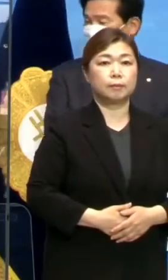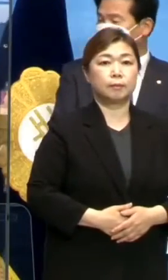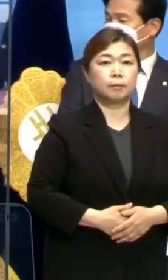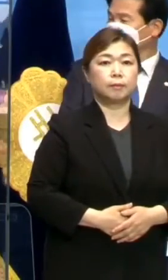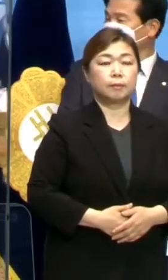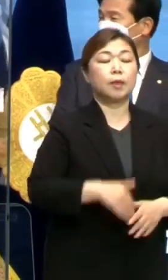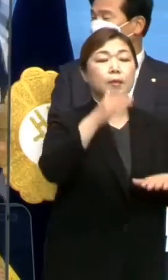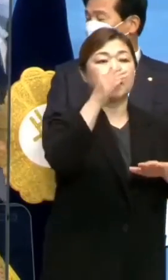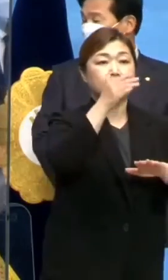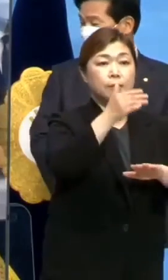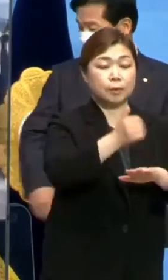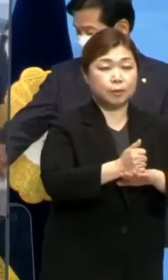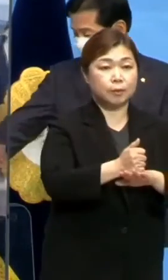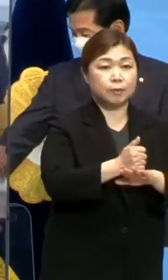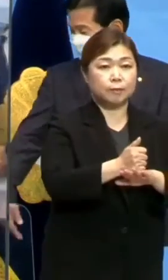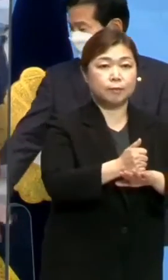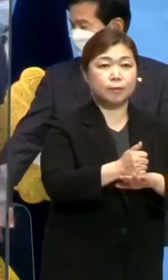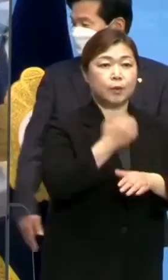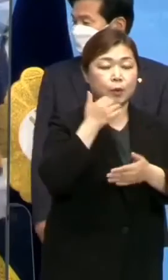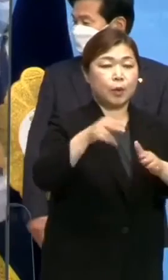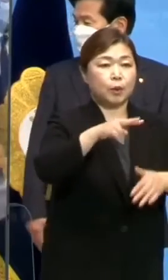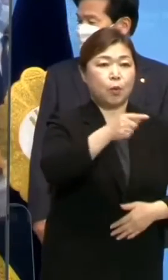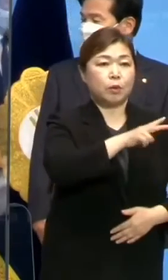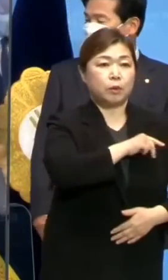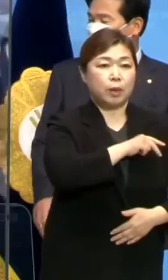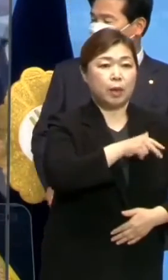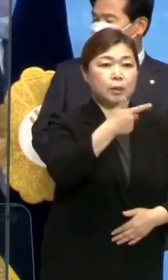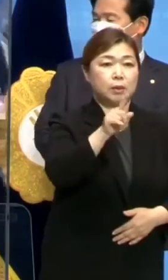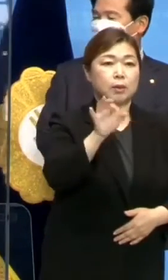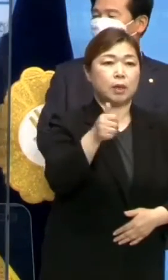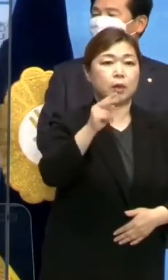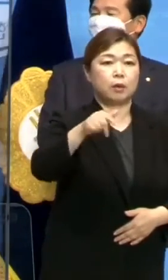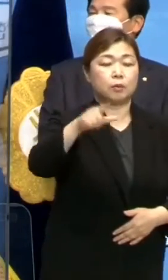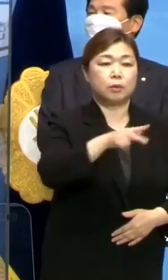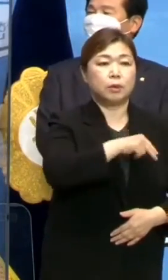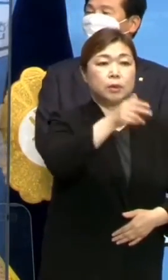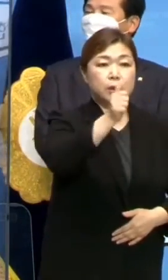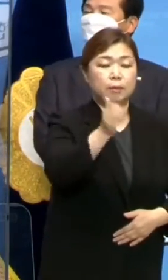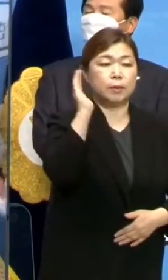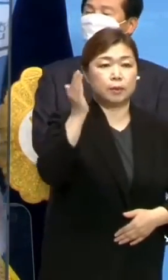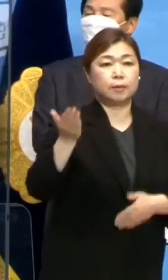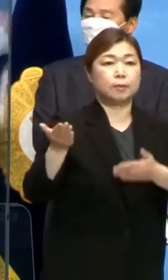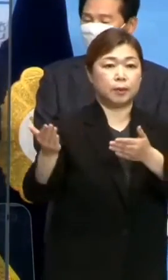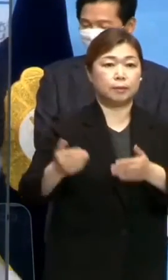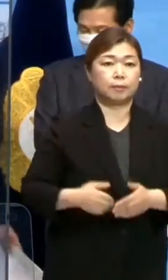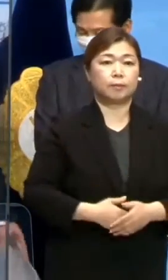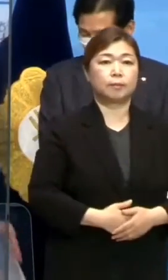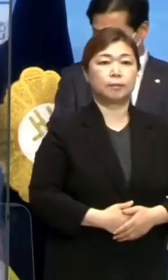4 마지막으로 어 경기도의회 장현국 그 장 의 발언이 있겠습니다